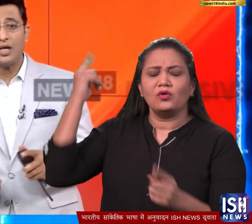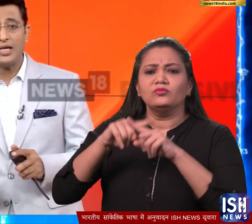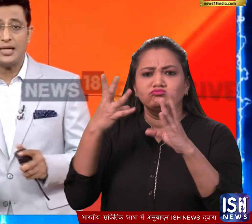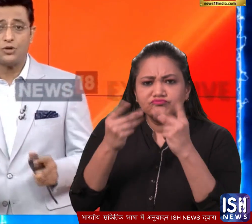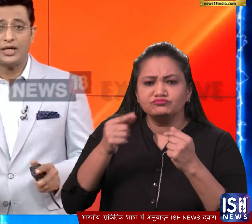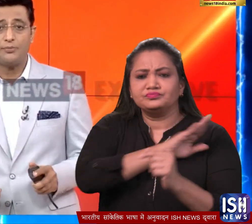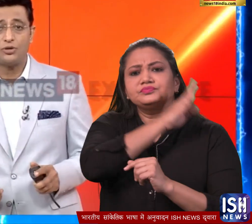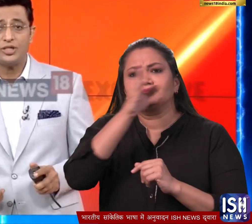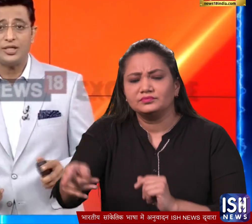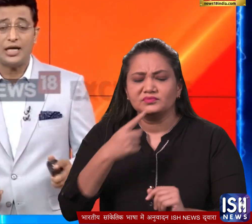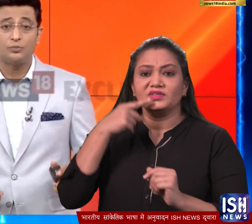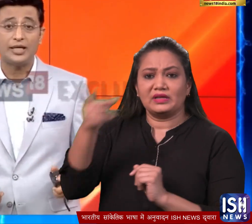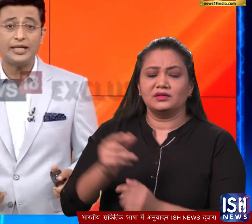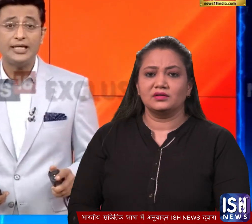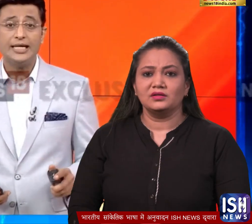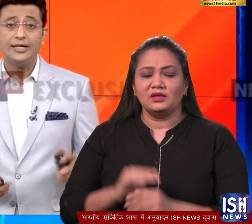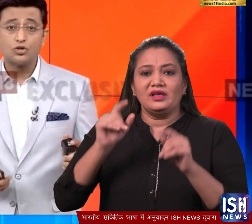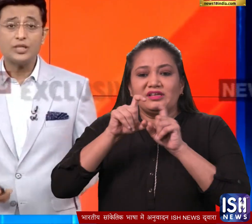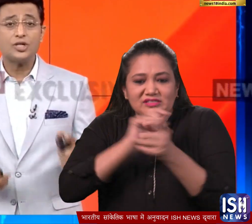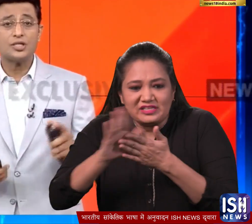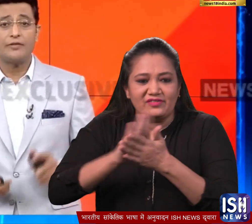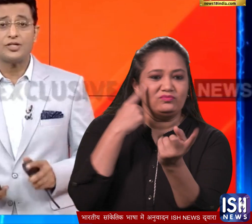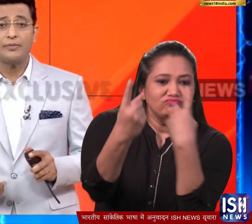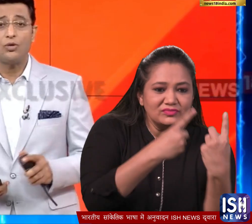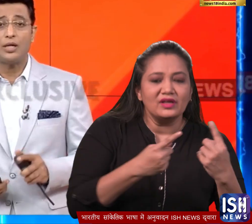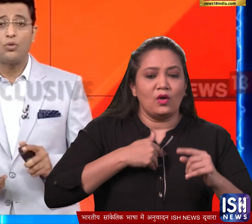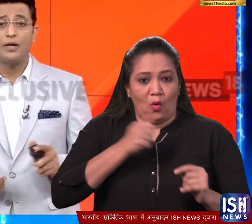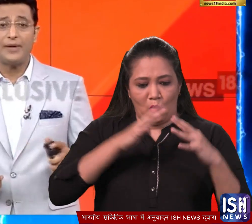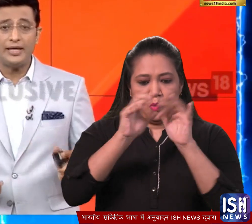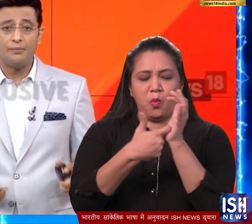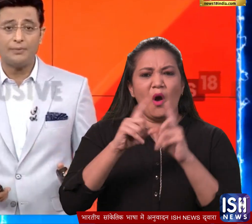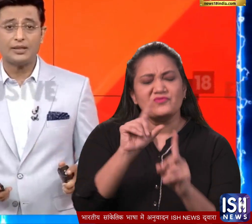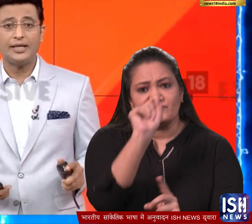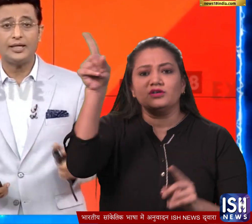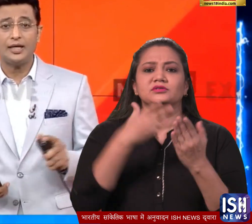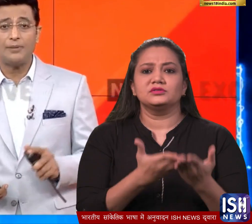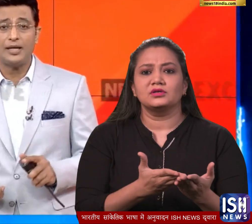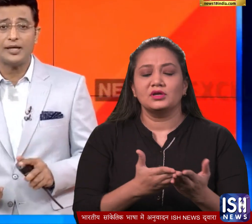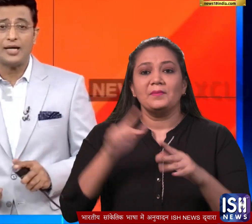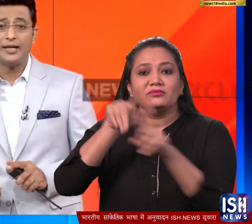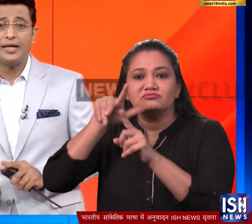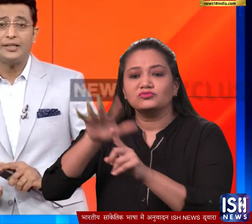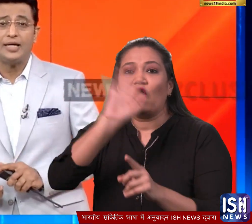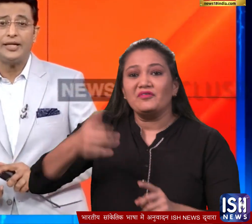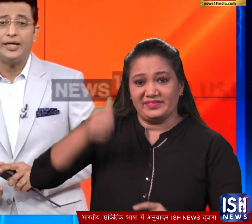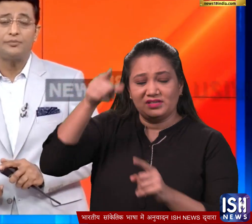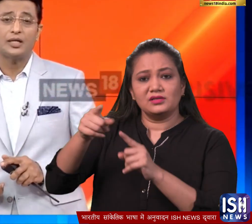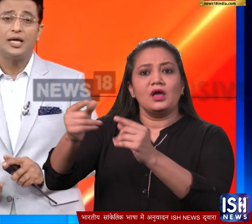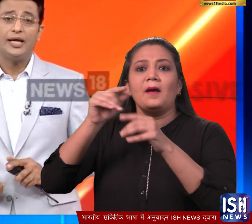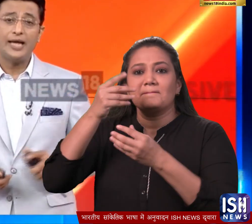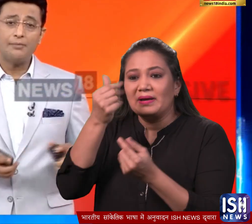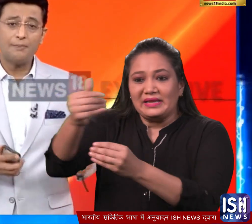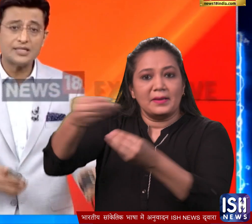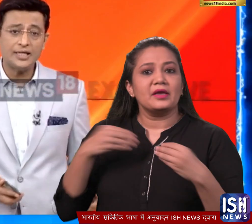साल पुराना हिसाब चुकाने पहुंचे, जिनका आरोप था कि स्वच्छ सर्वेक्षण में उनका वार्ड पहले नंबर पर था, लेकिन नगर पालिका के कार्यकारी अधिकारी ने अब